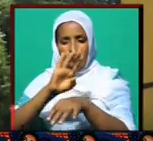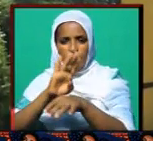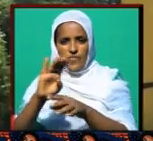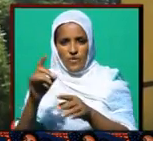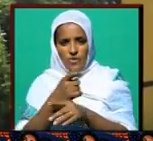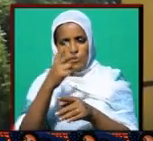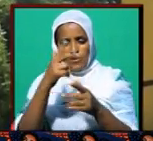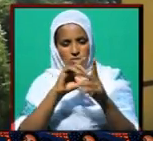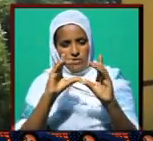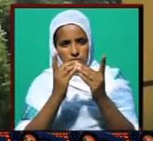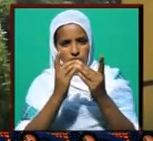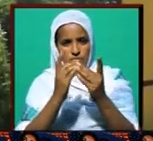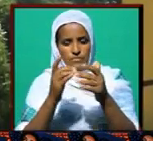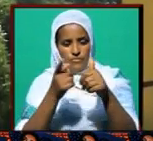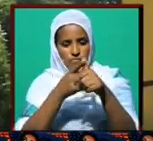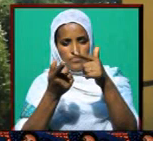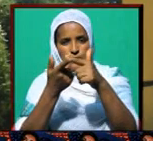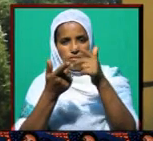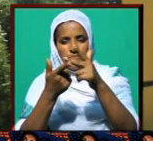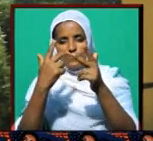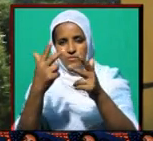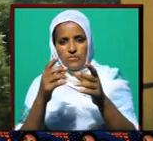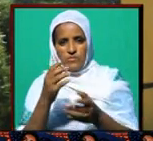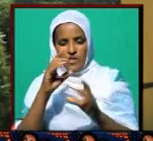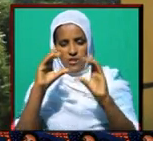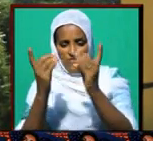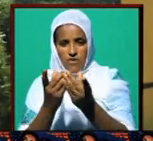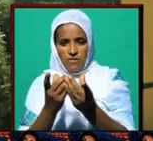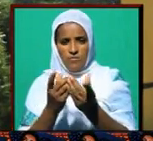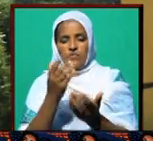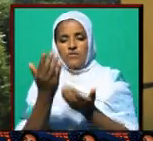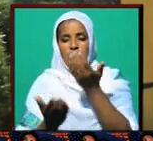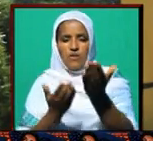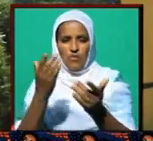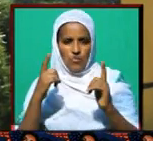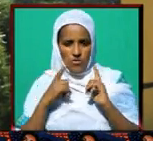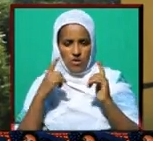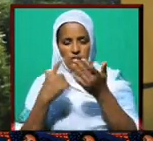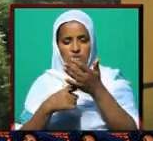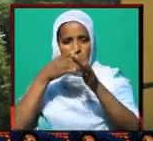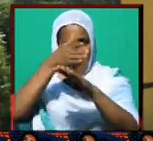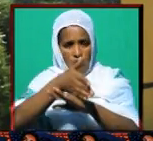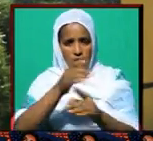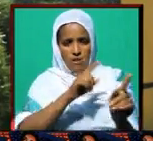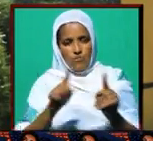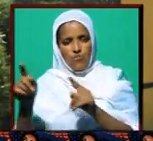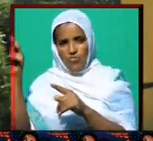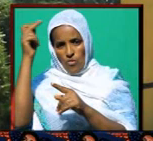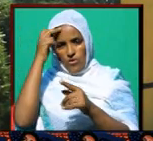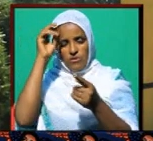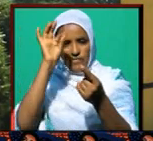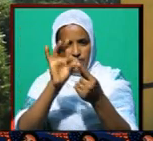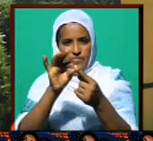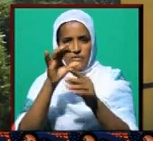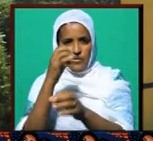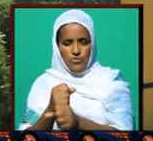ድረስ በድንኳን የኖረው ያ ቤተ መቅደስ ሆኖ ሶስት ክፍል ያለው ቤተ መቅደስ ሆኖ ሲያገለግል ኖሯል ደብተረ ኦሪት። ከዚያ